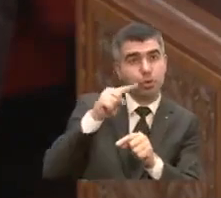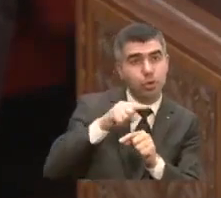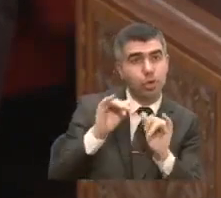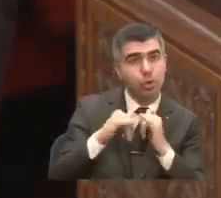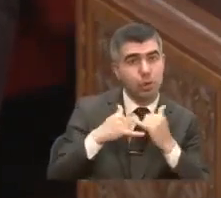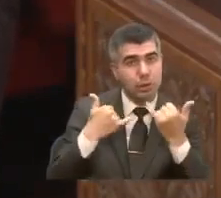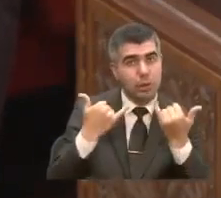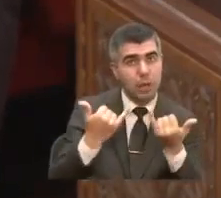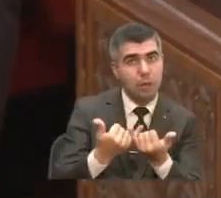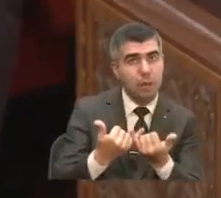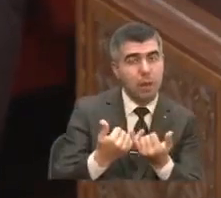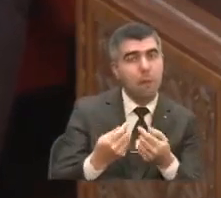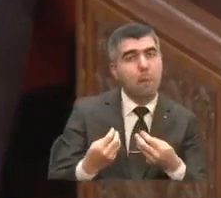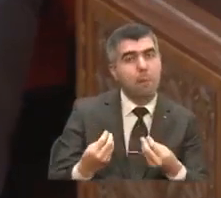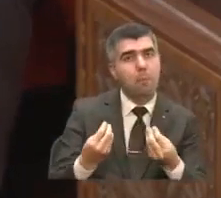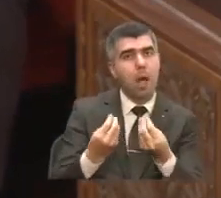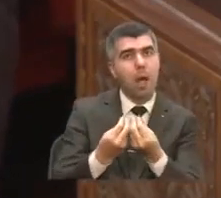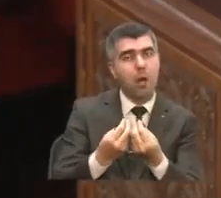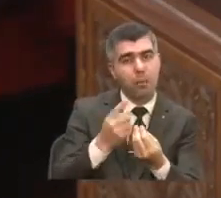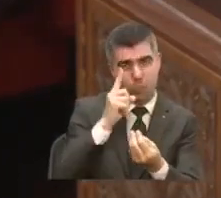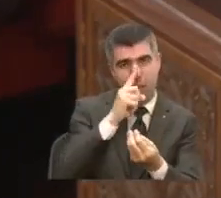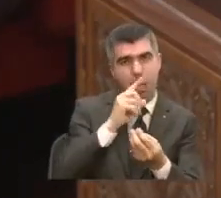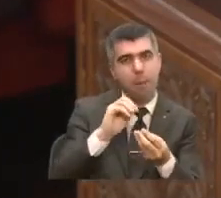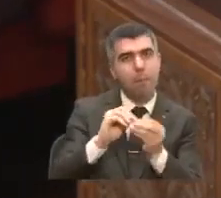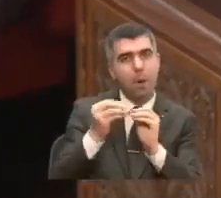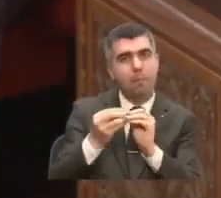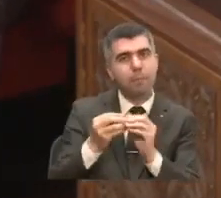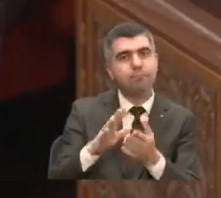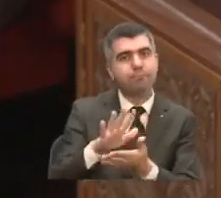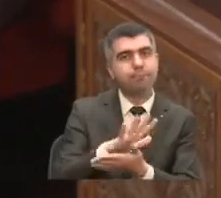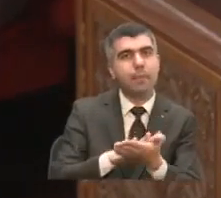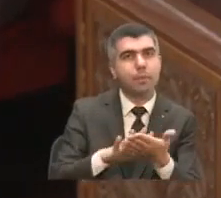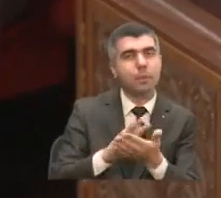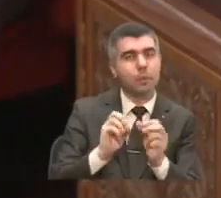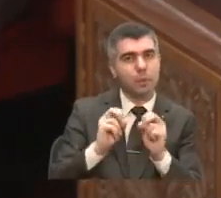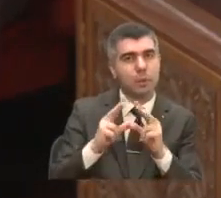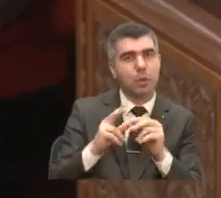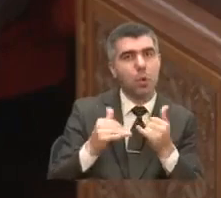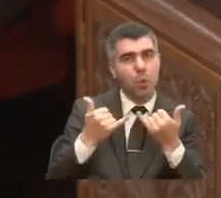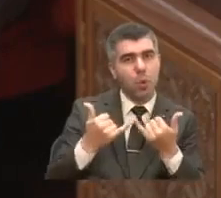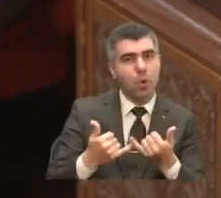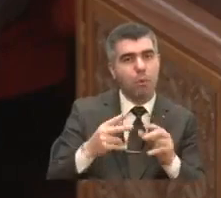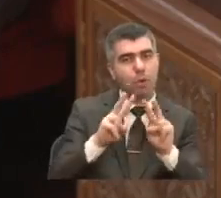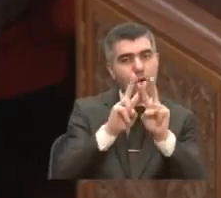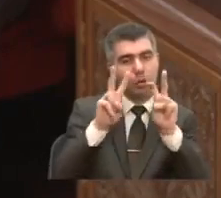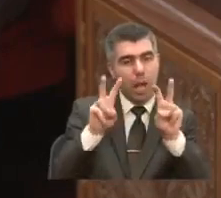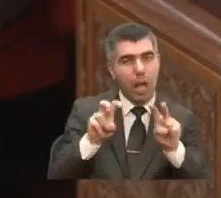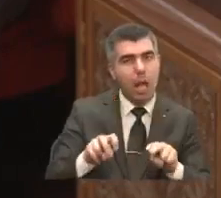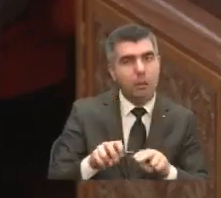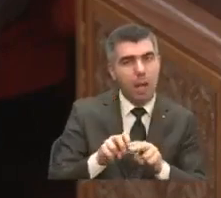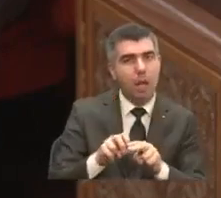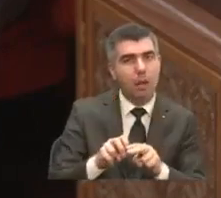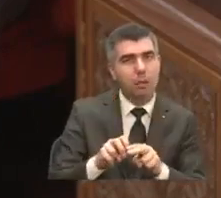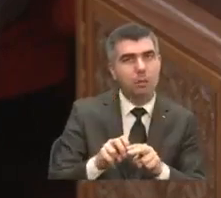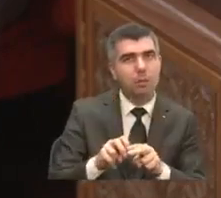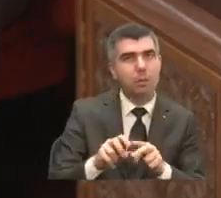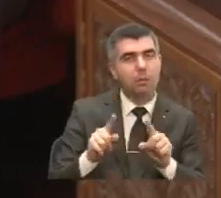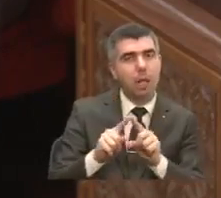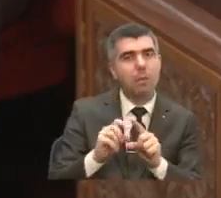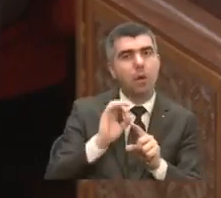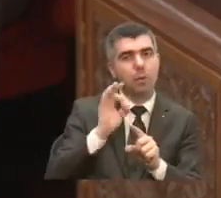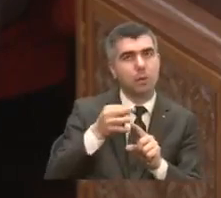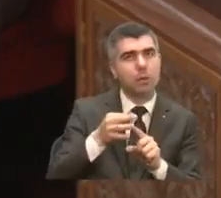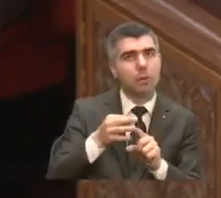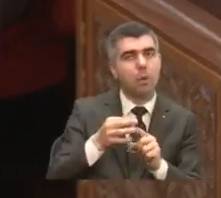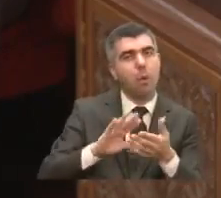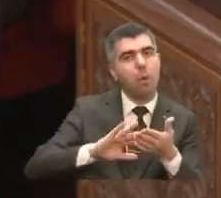مع المهنيين لقينا بعض الاشكالات اللي مطروحه اليوم، رحنا تنعطيهم شهاده ديال الاثبات اللي تيطلبها،